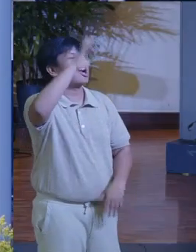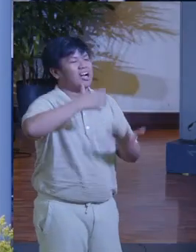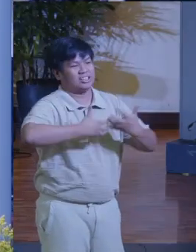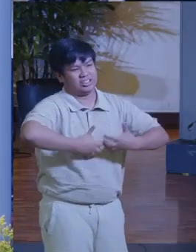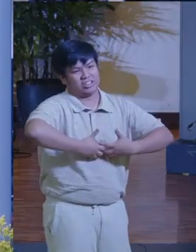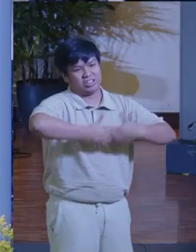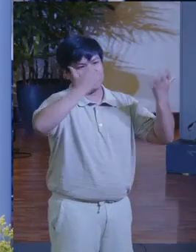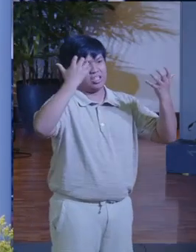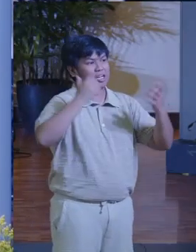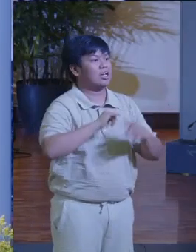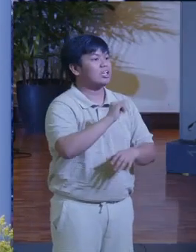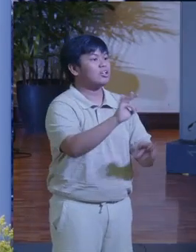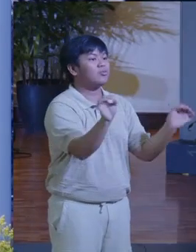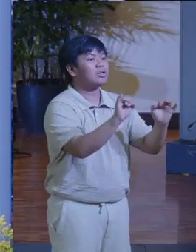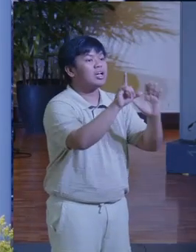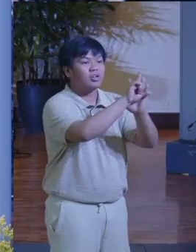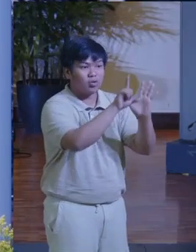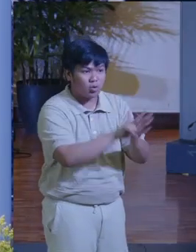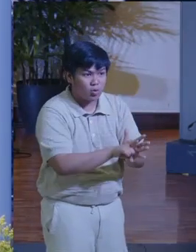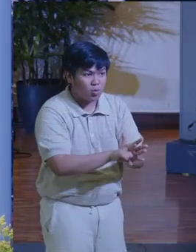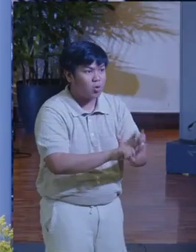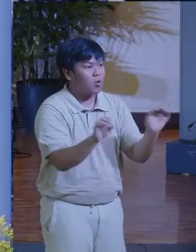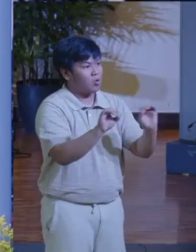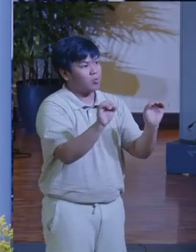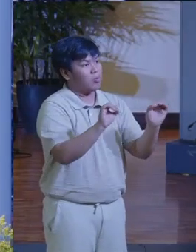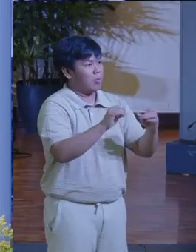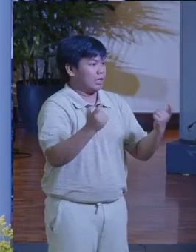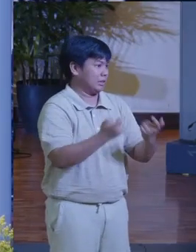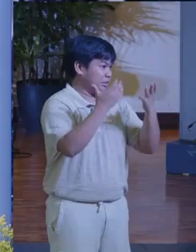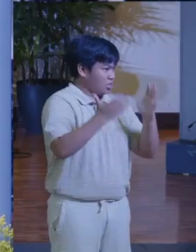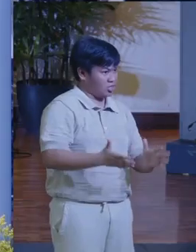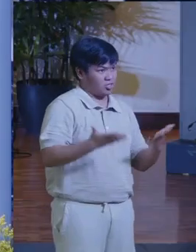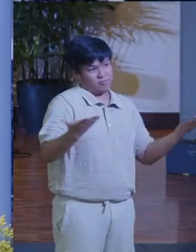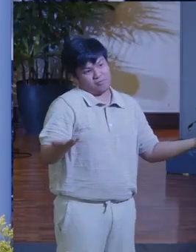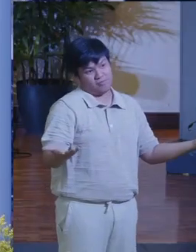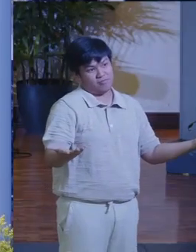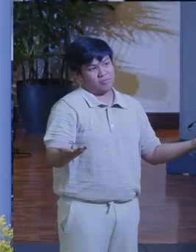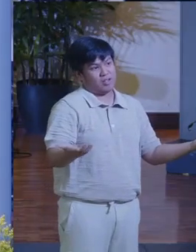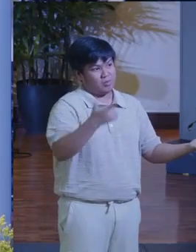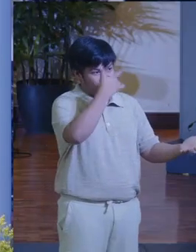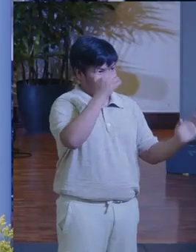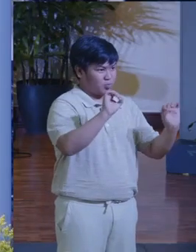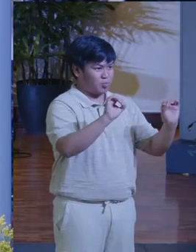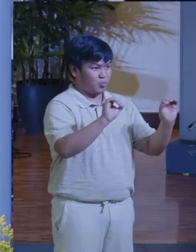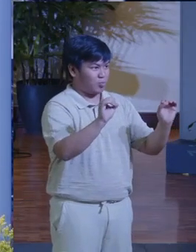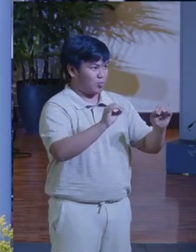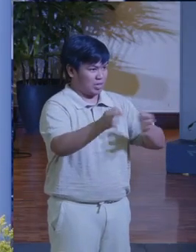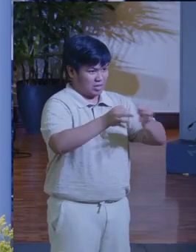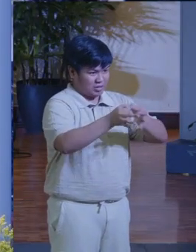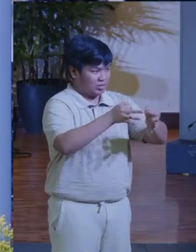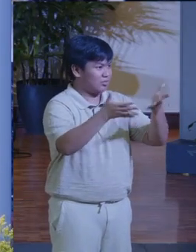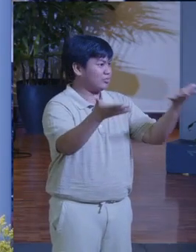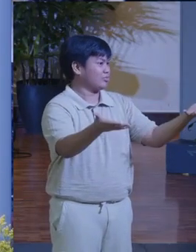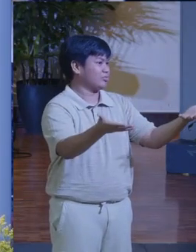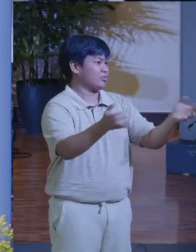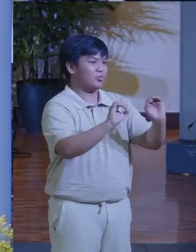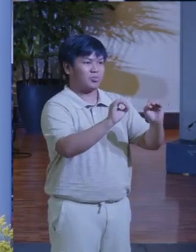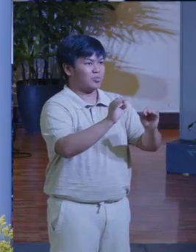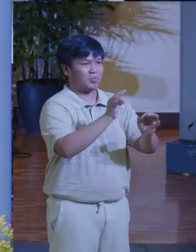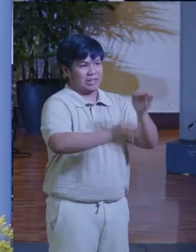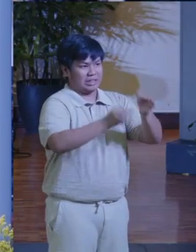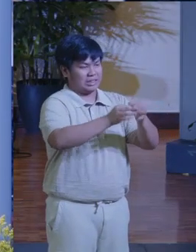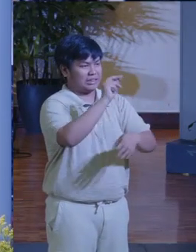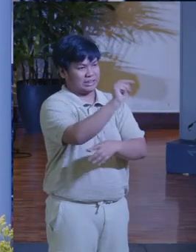is no transgression. Kung wala nga naman mga batas, walang kasalanan. Di ba?